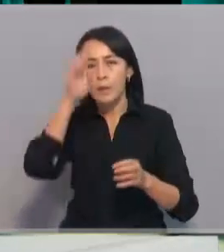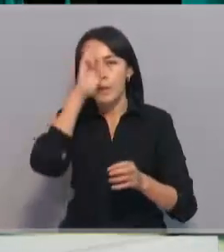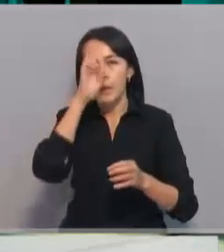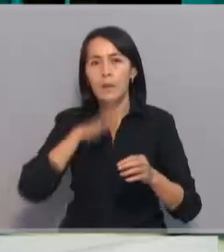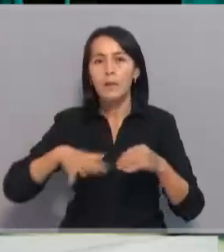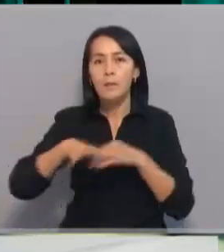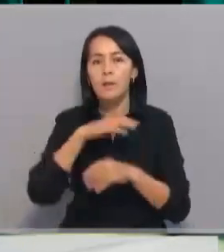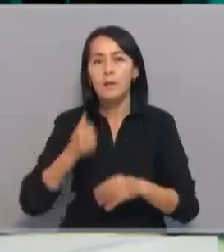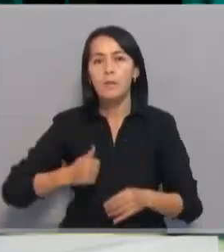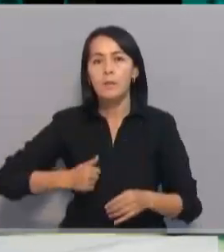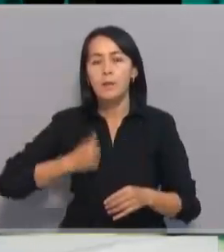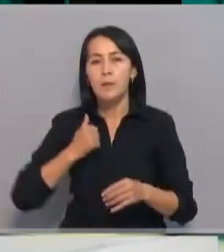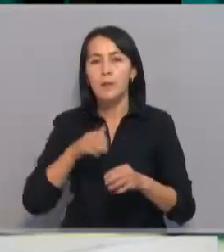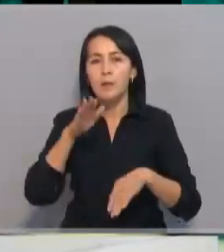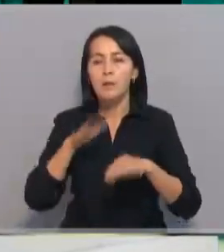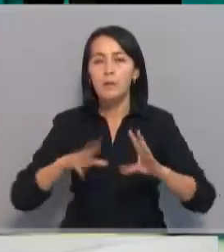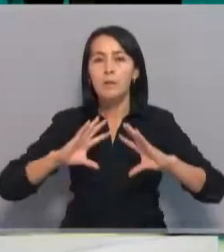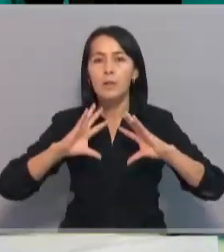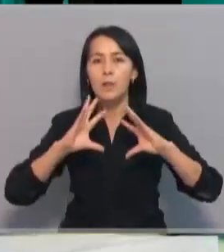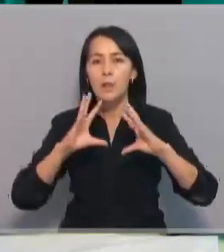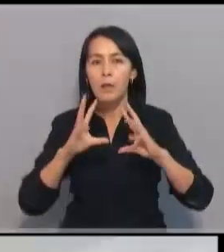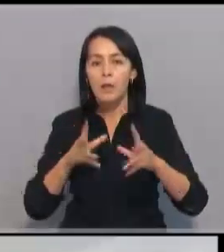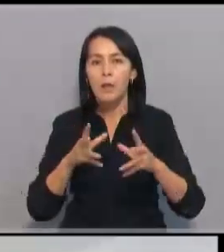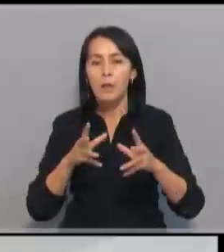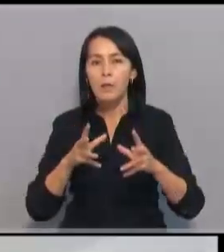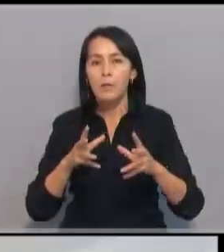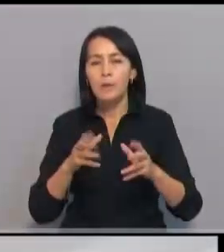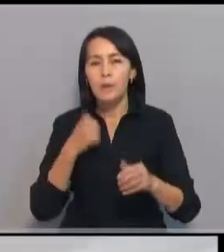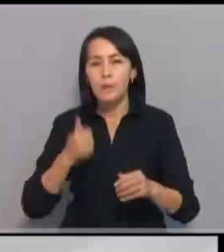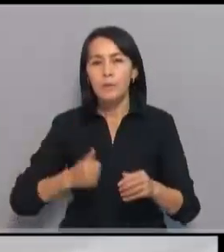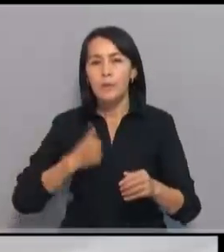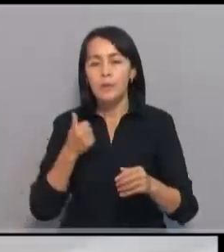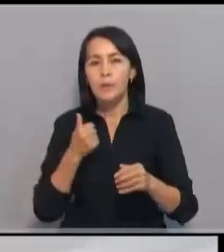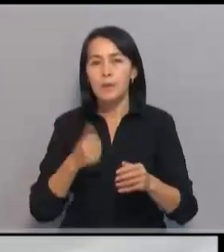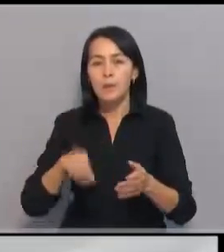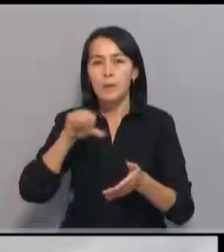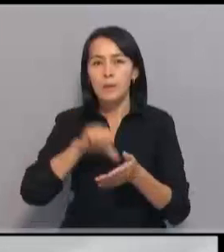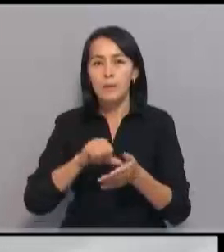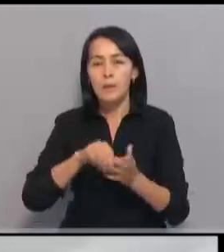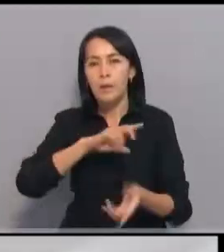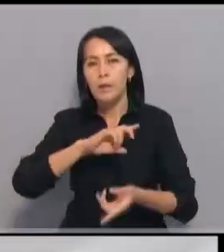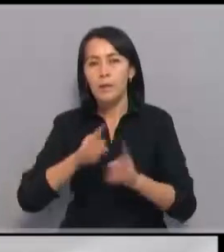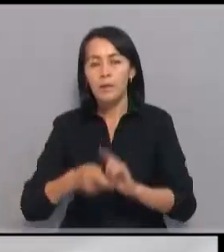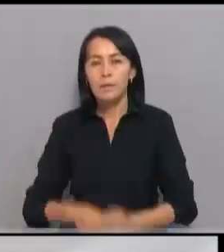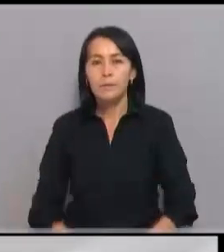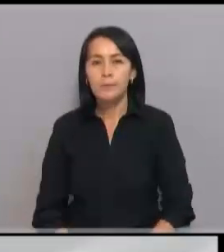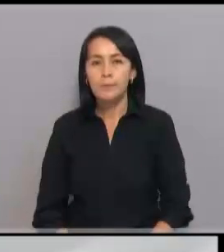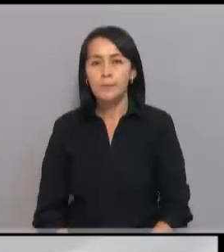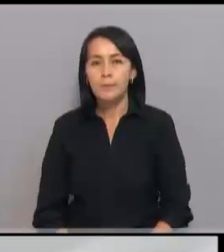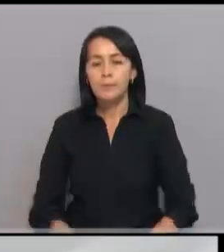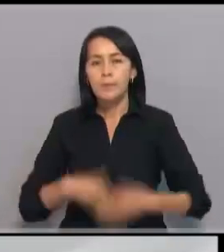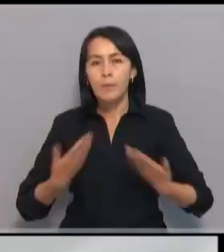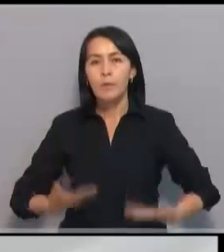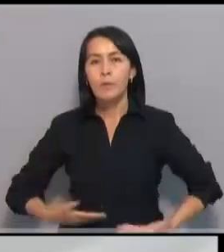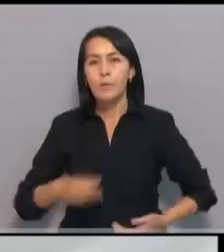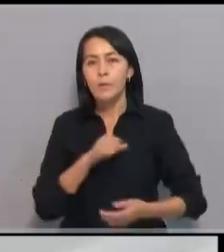елімізді беделді әлемдік қауіптастықты белсенді мүшесіне айналдырды. Өмірдің